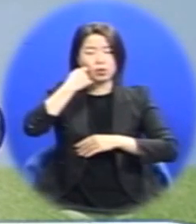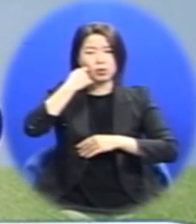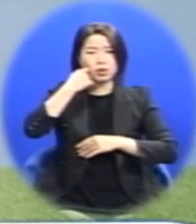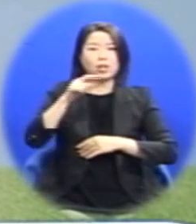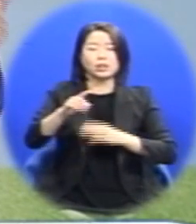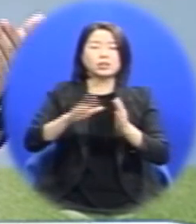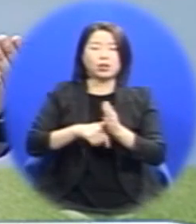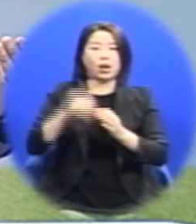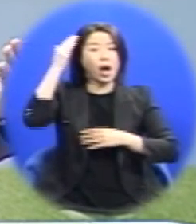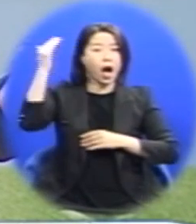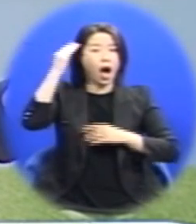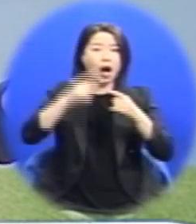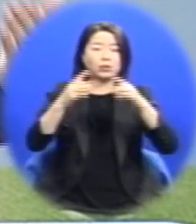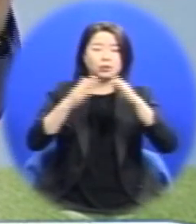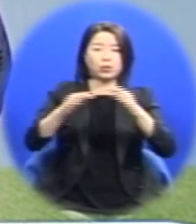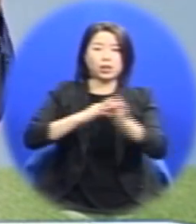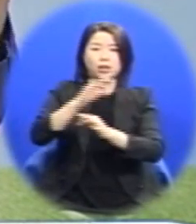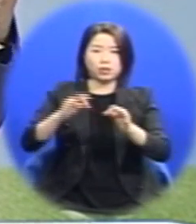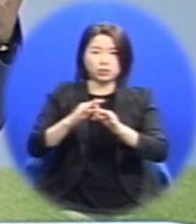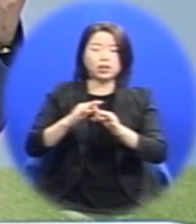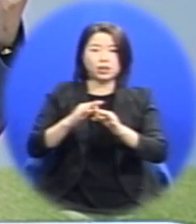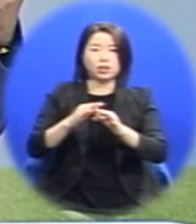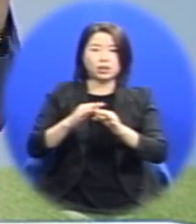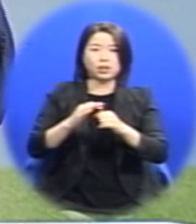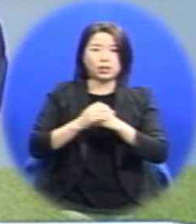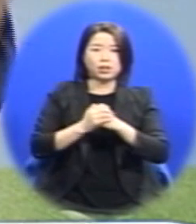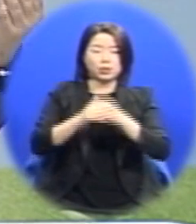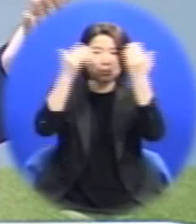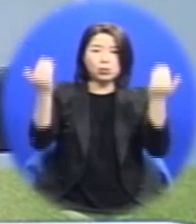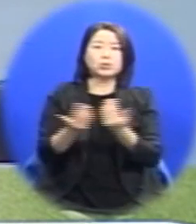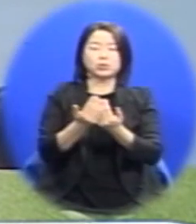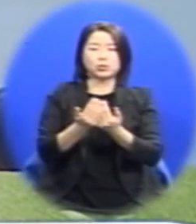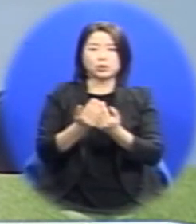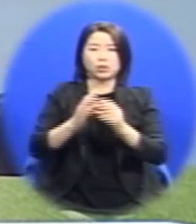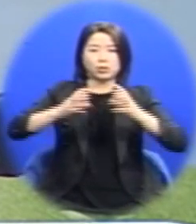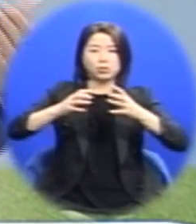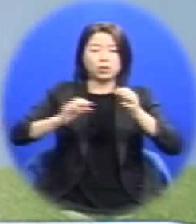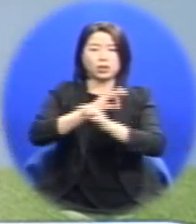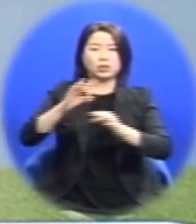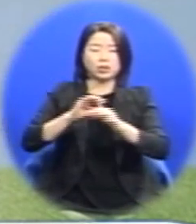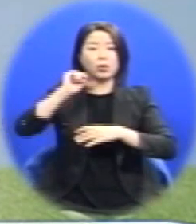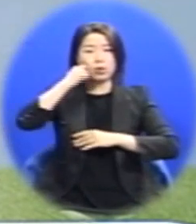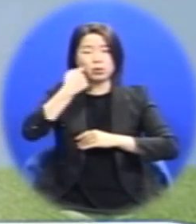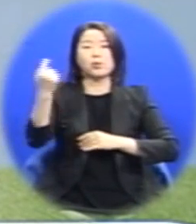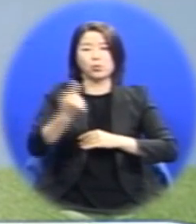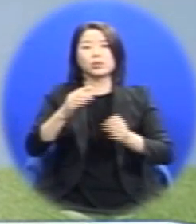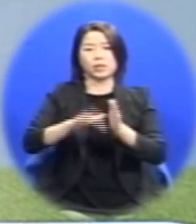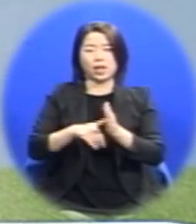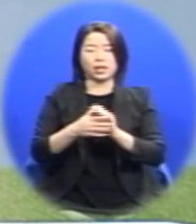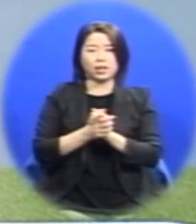그때가 우리 한국 교회 경제에도, 한국 전체 우리 국가의 경제에도 어려움이 오던 때입니다.